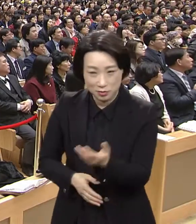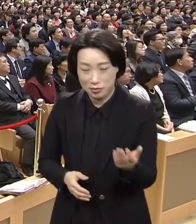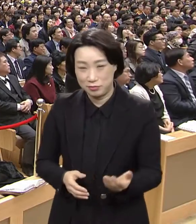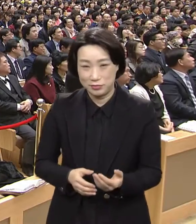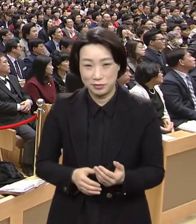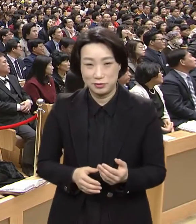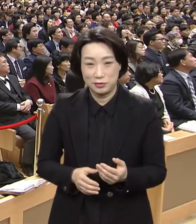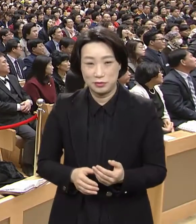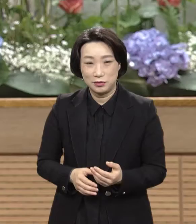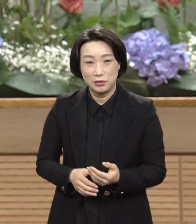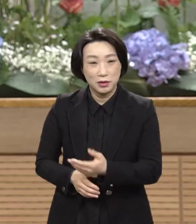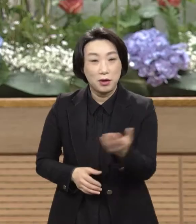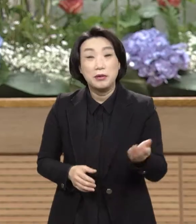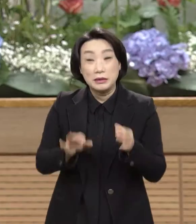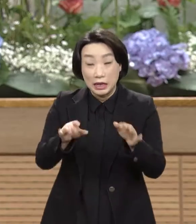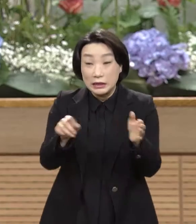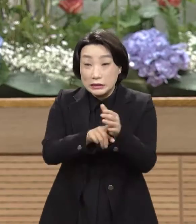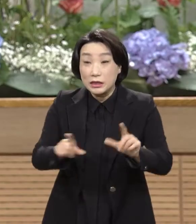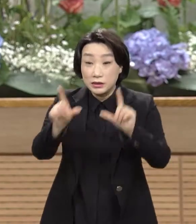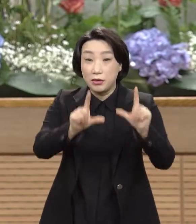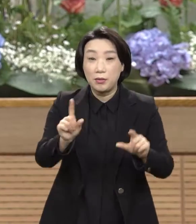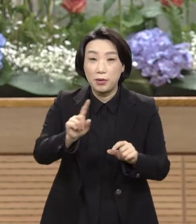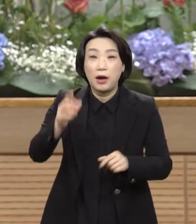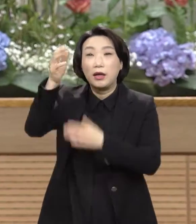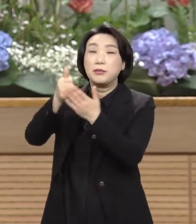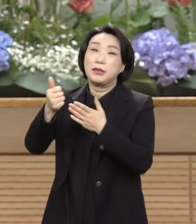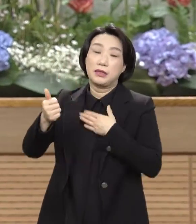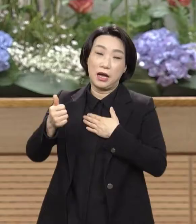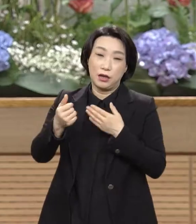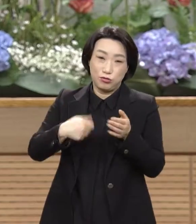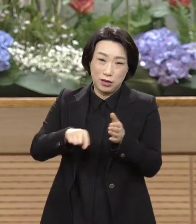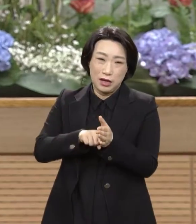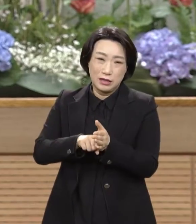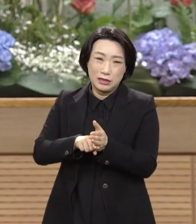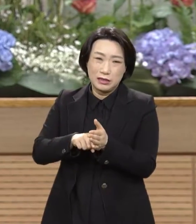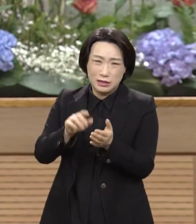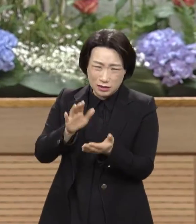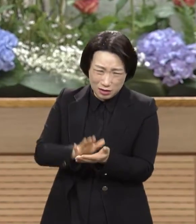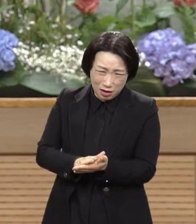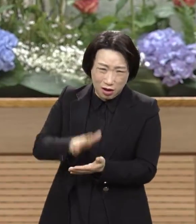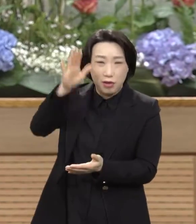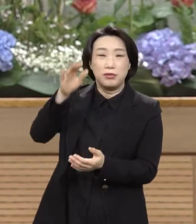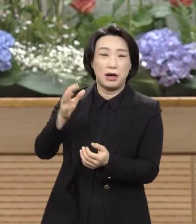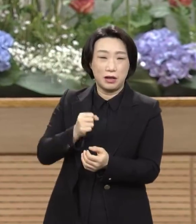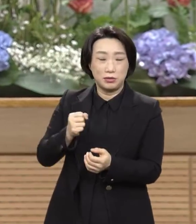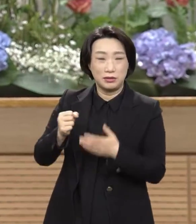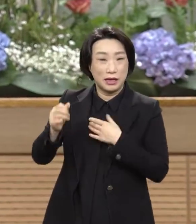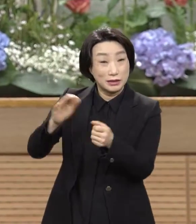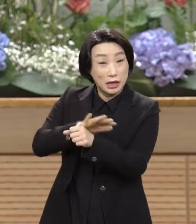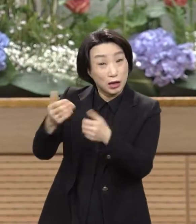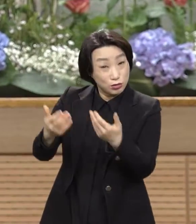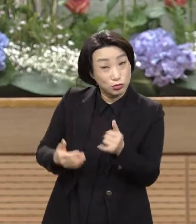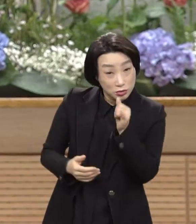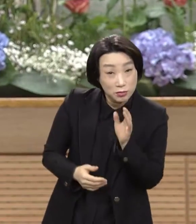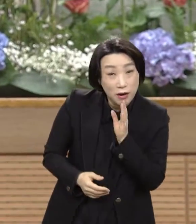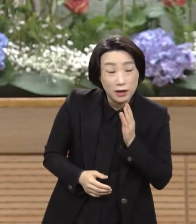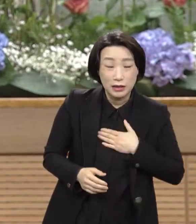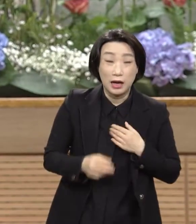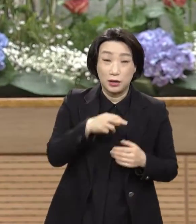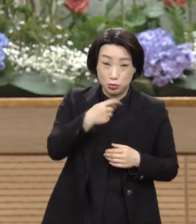여러분 신앙생활은 하나님이 나를 향한 열심으로 나를 사랑하는 것처럼